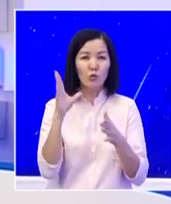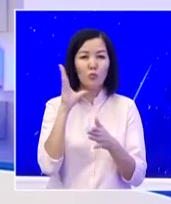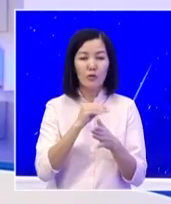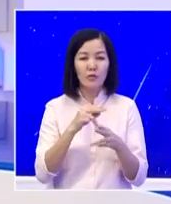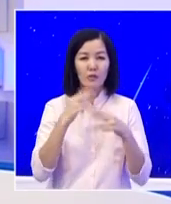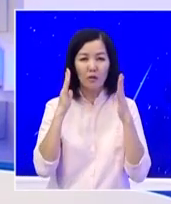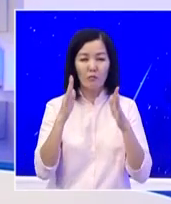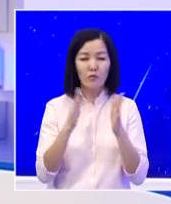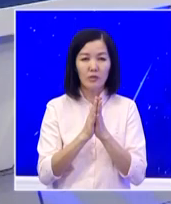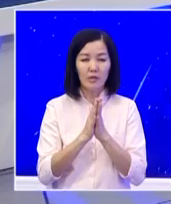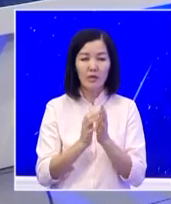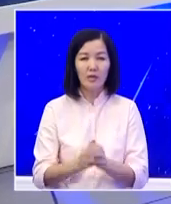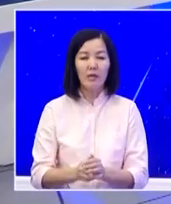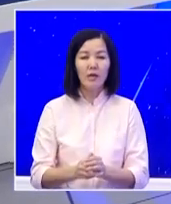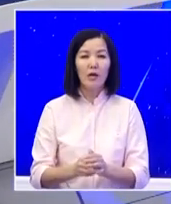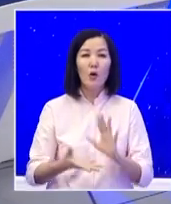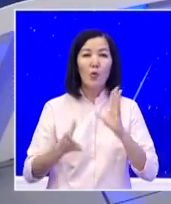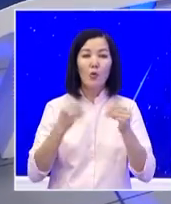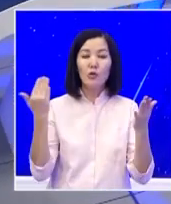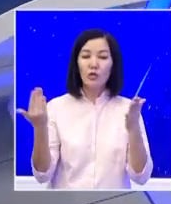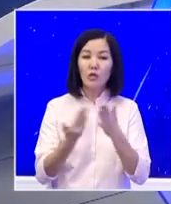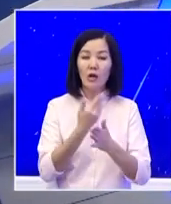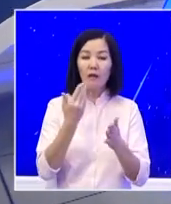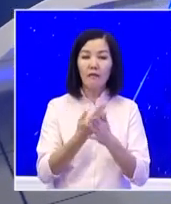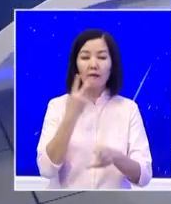Сақ болыңыздар. Қымбатты көрермендер, бүгінге